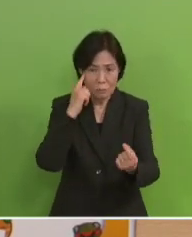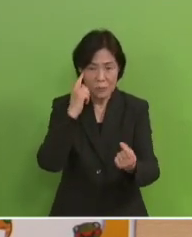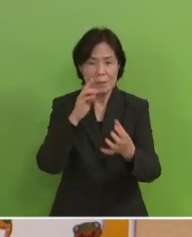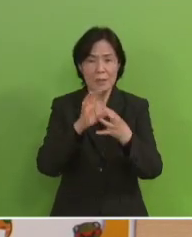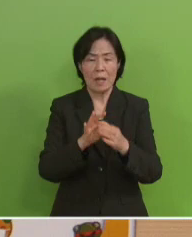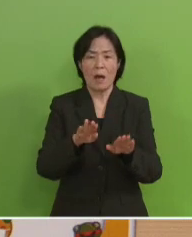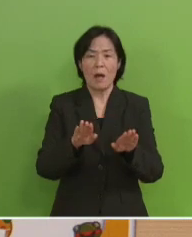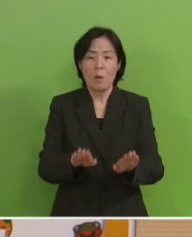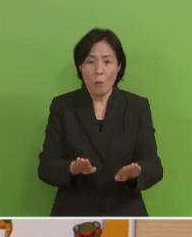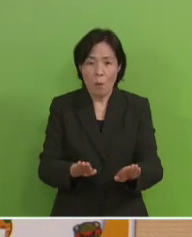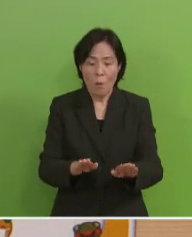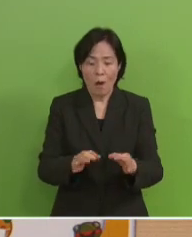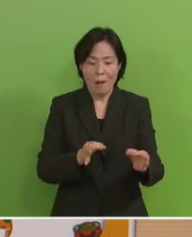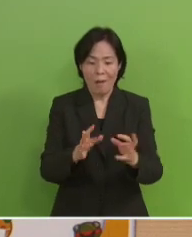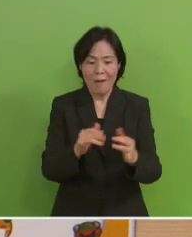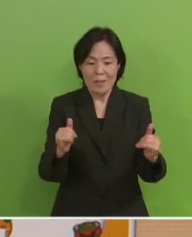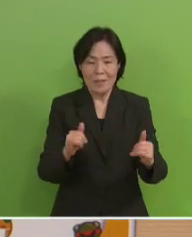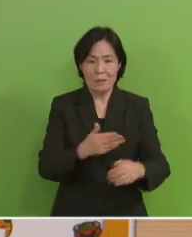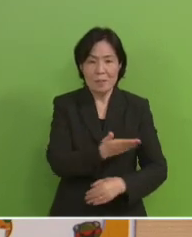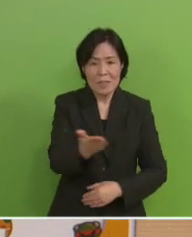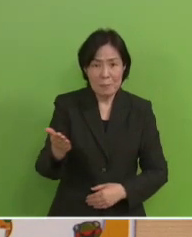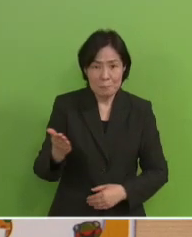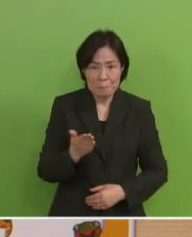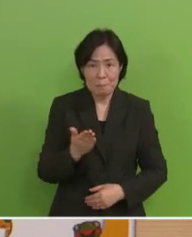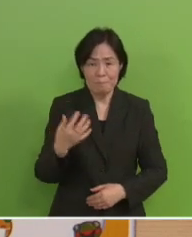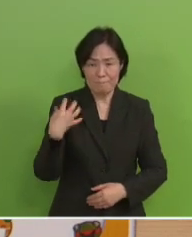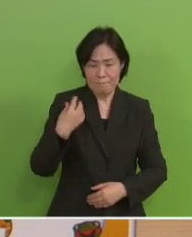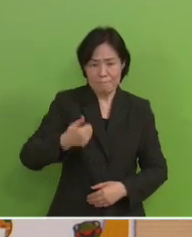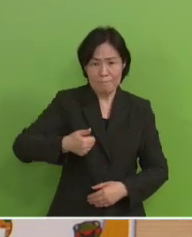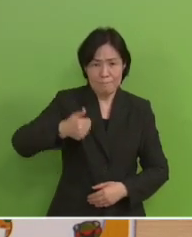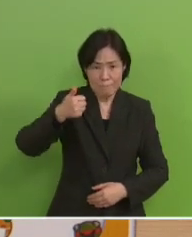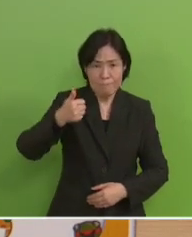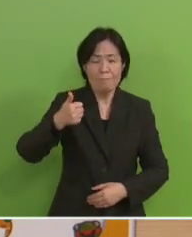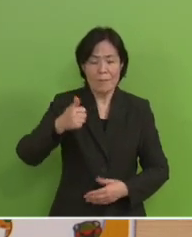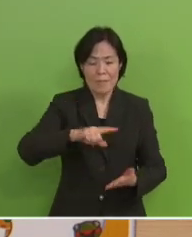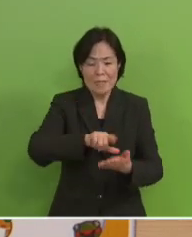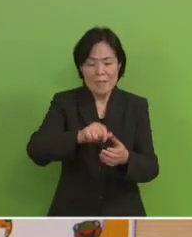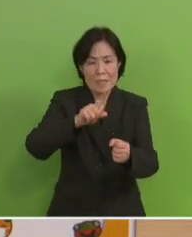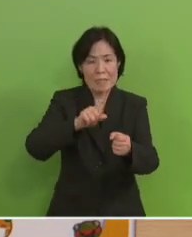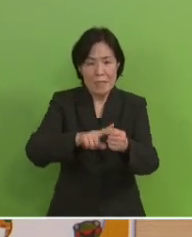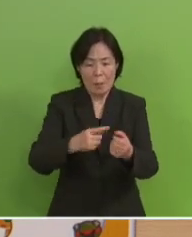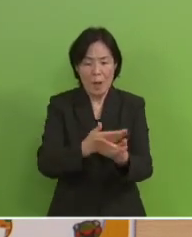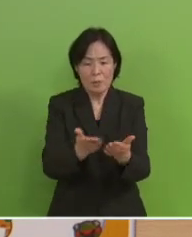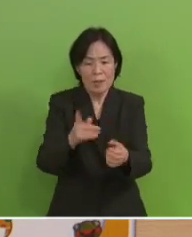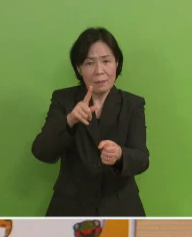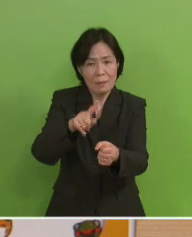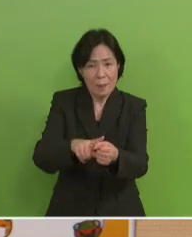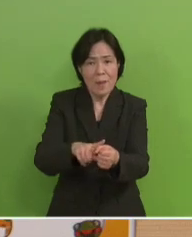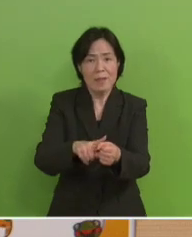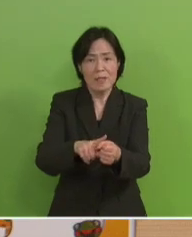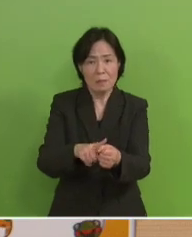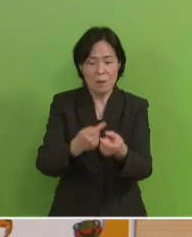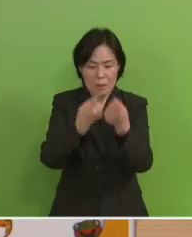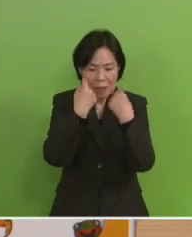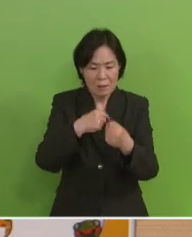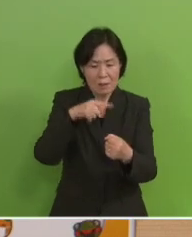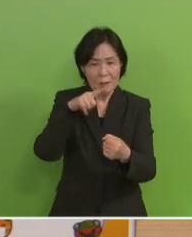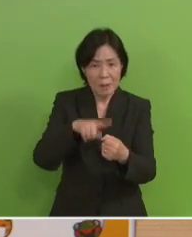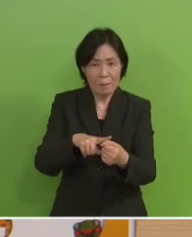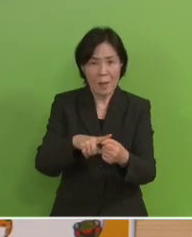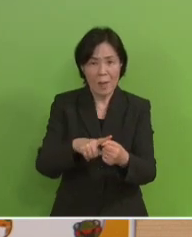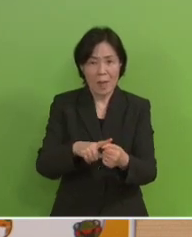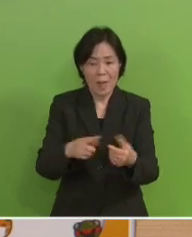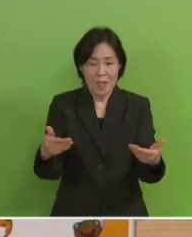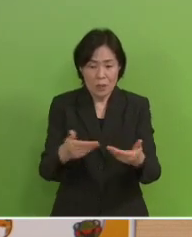からここは経営者の皆さんしっかり考えて地域のためにもお店のためにもご自身のためにも